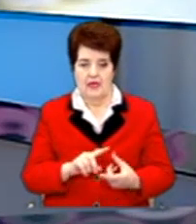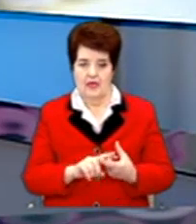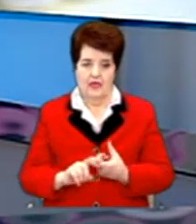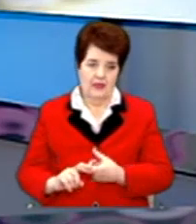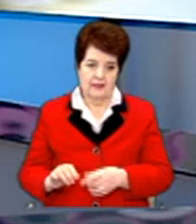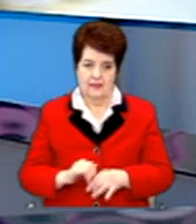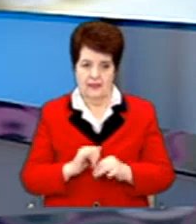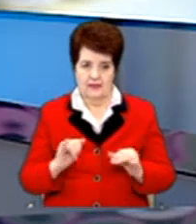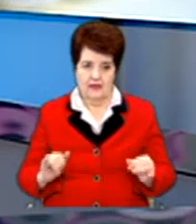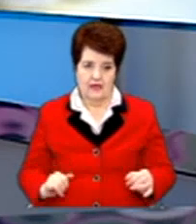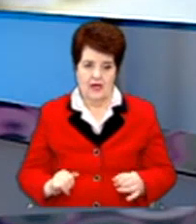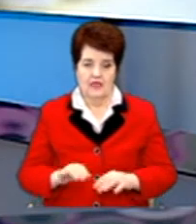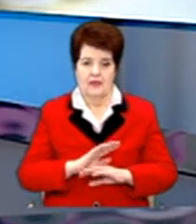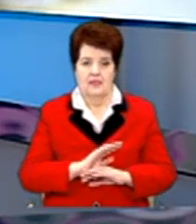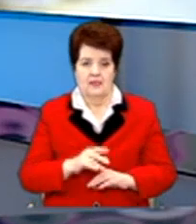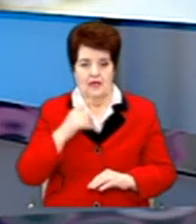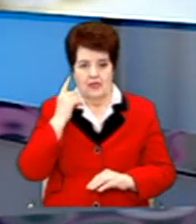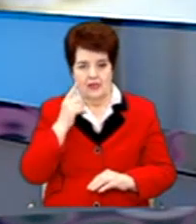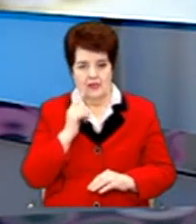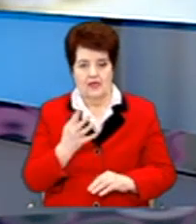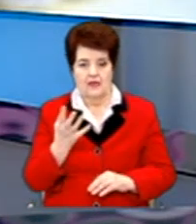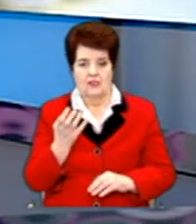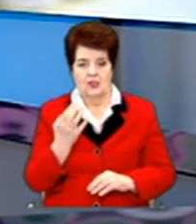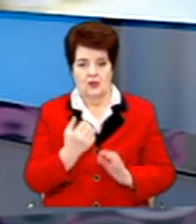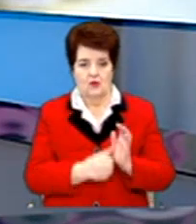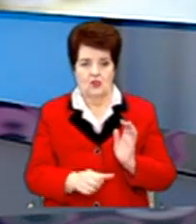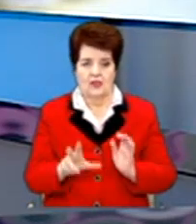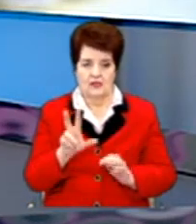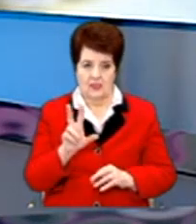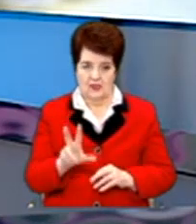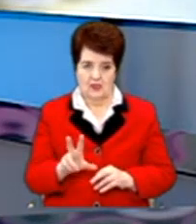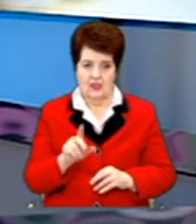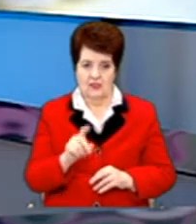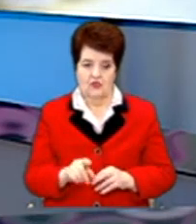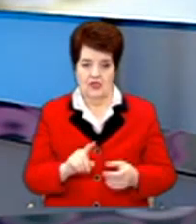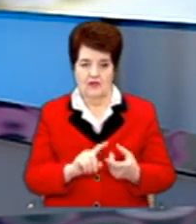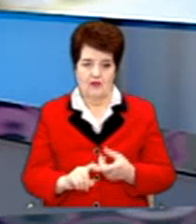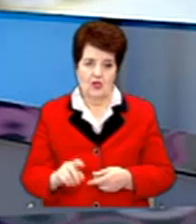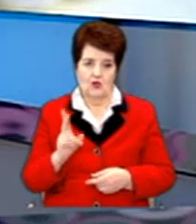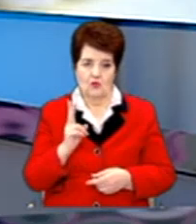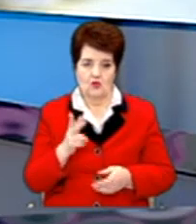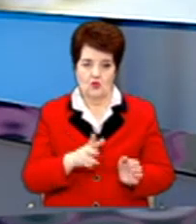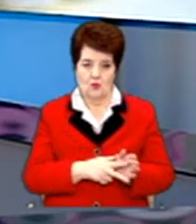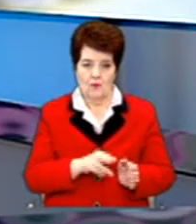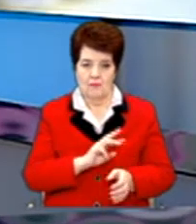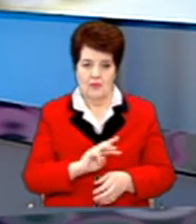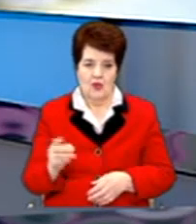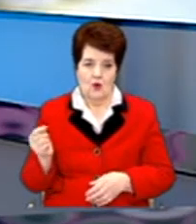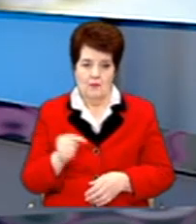se extindă. Numărul deceselor în China a ajuns la 563, al celor infectați la peste 28.000,